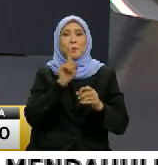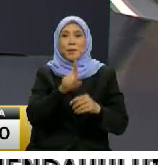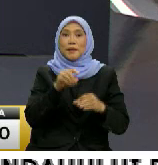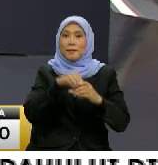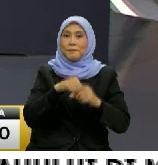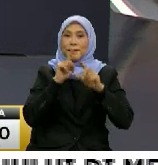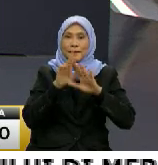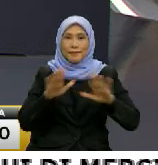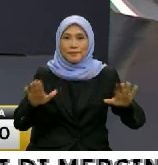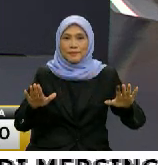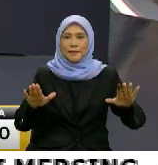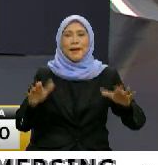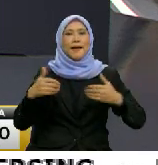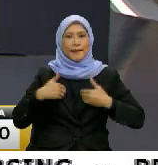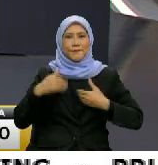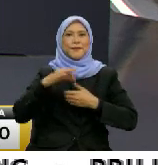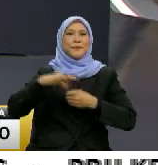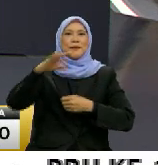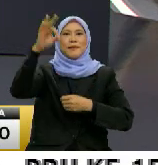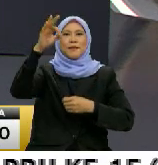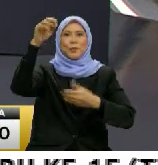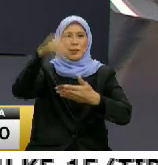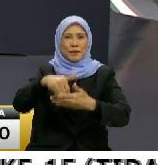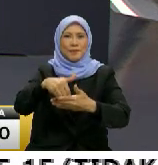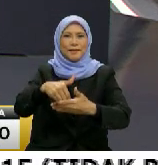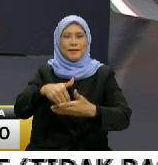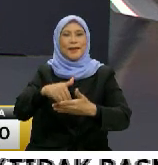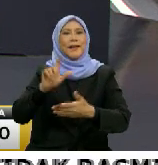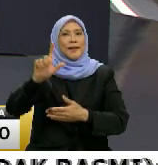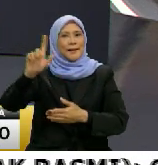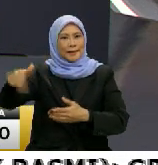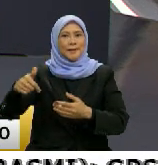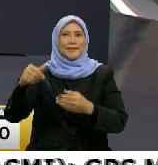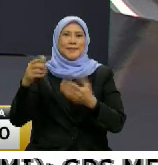itu masih ada semangat untuk mengundi. Itu